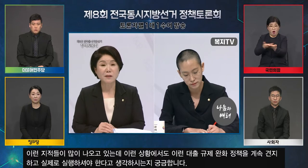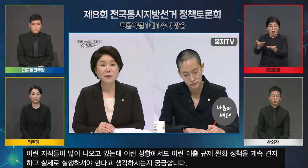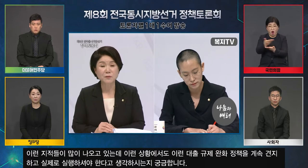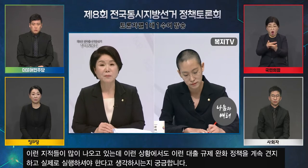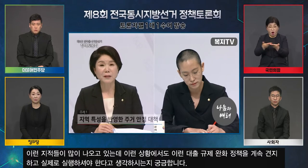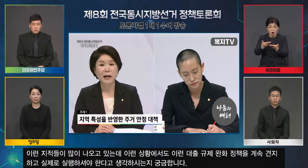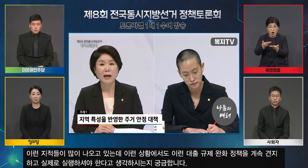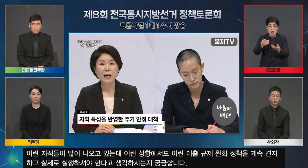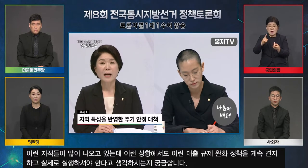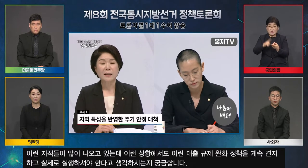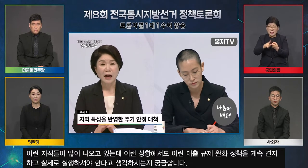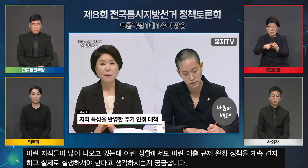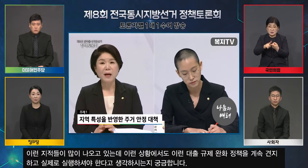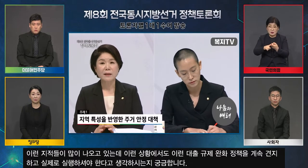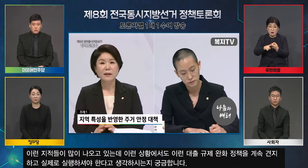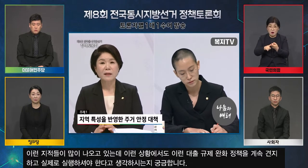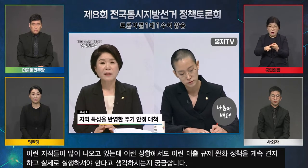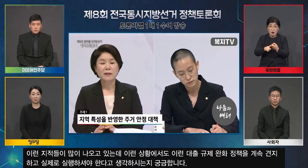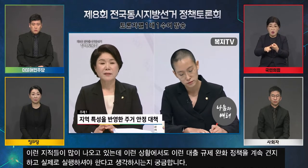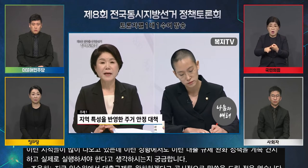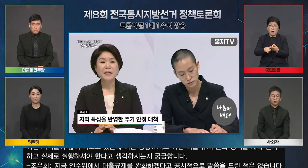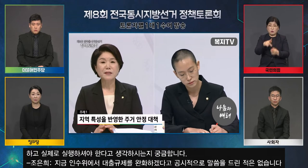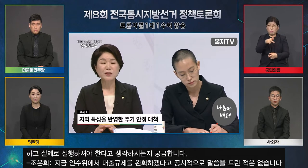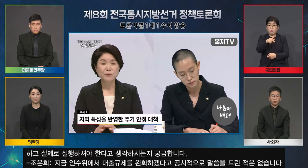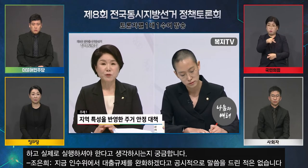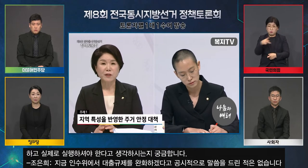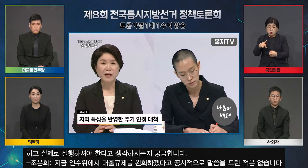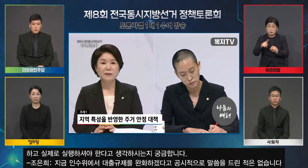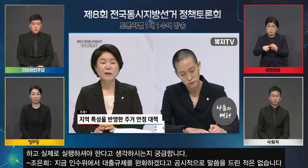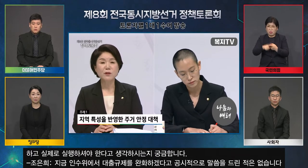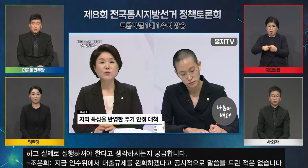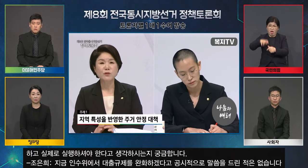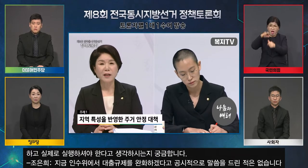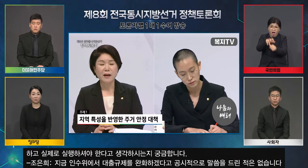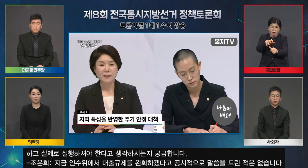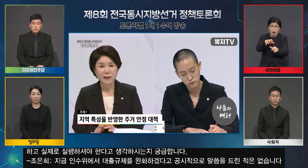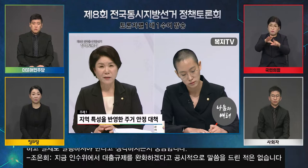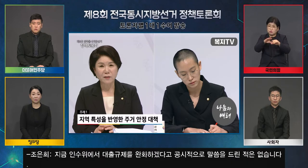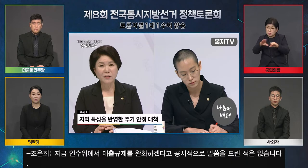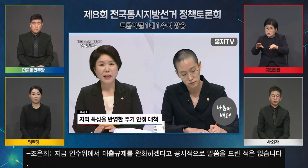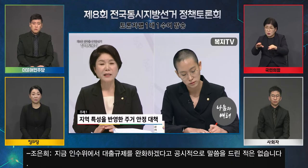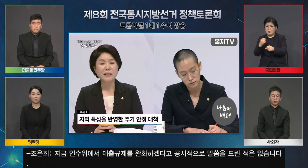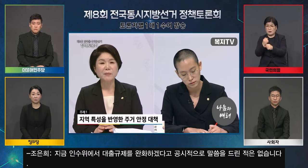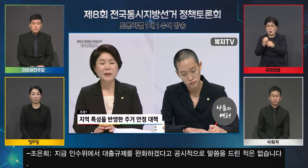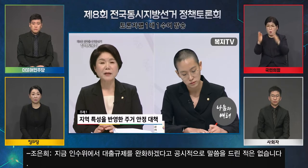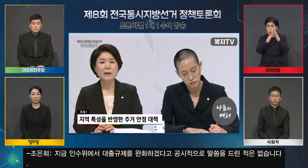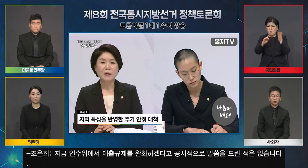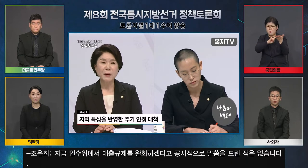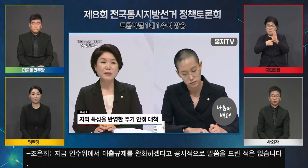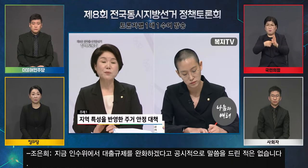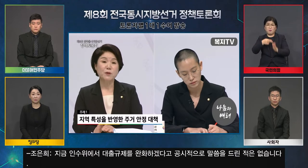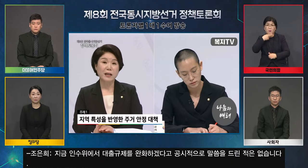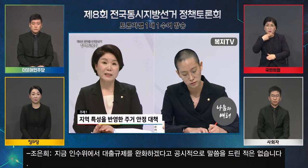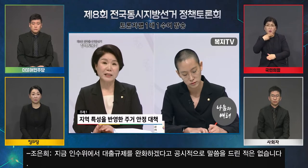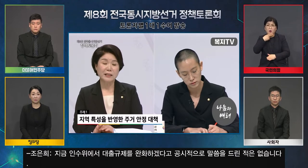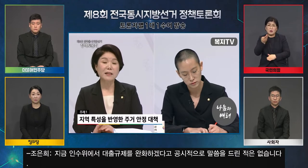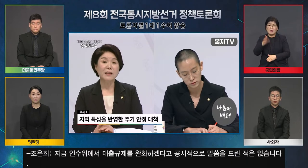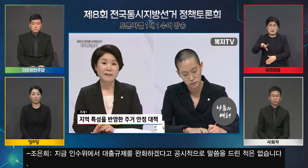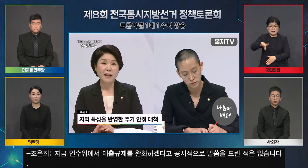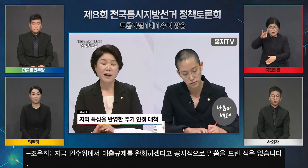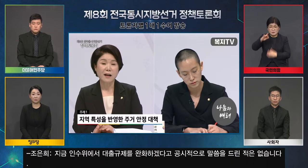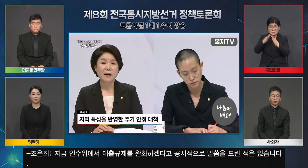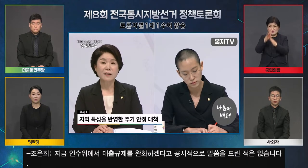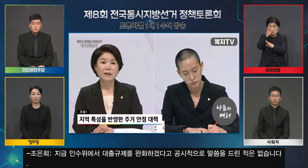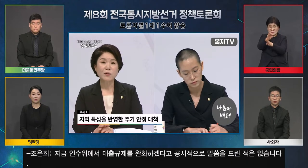말씀드린 적은 없습니다. 다만 생애 첫 집 주택 청년 주택에 관해서는 LTV를 80%까지